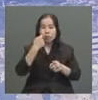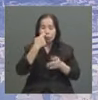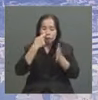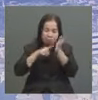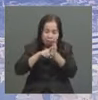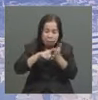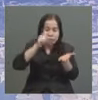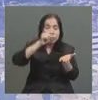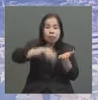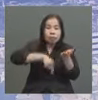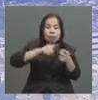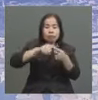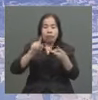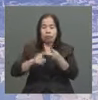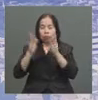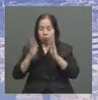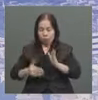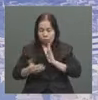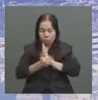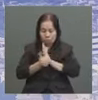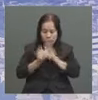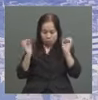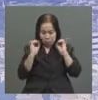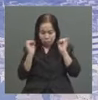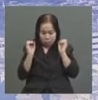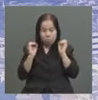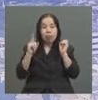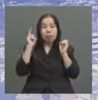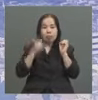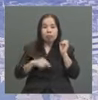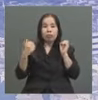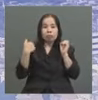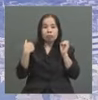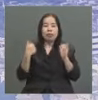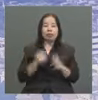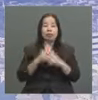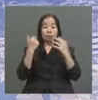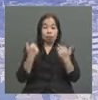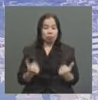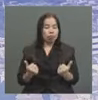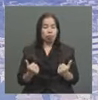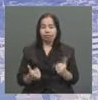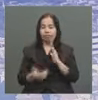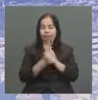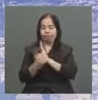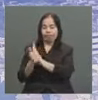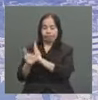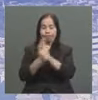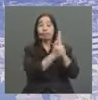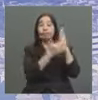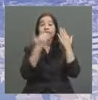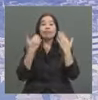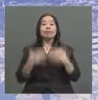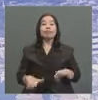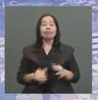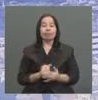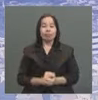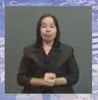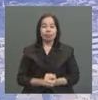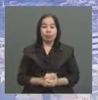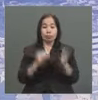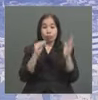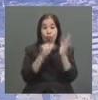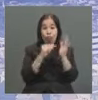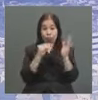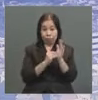ใหม่นะครับเพราะฉะนั้นคนตรวจก็ยังไม่เคยเจออย่างนี้มาก่อนใช้2ที่แต่ตอนนี้เชี่ยวชาญกันพอสมควรแล้วครับกรุงเทพและม